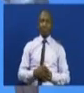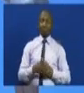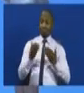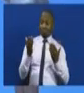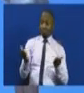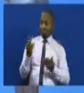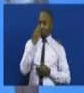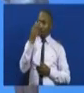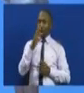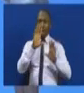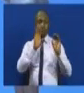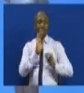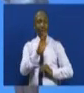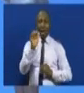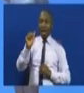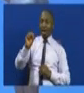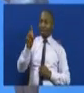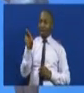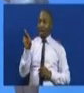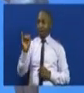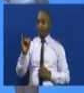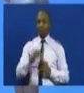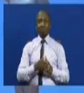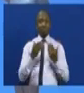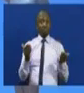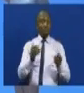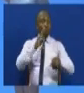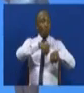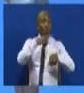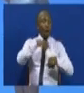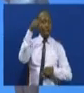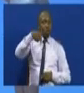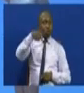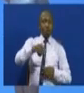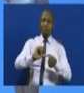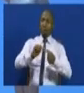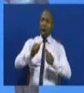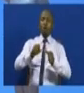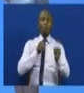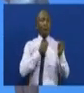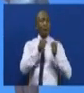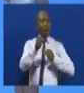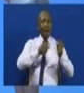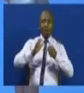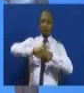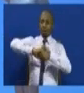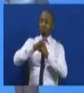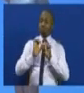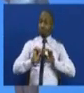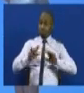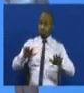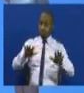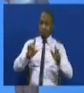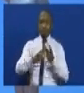Tugeukie ripoti yake Asher Thomas, ambapo wakati huu bado mapambano ya maambukizi ya virusi vya